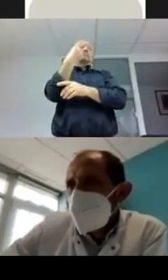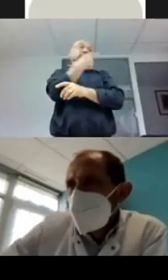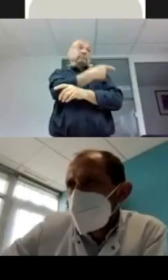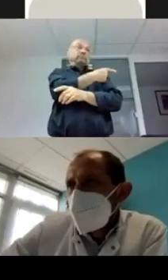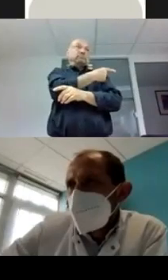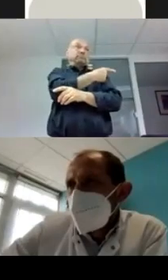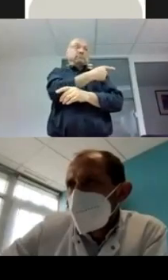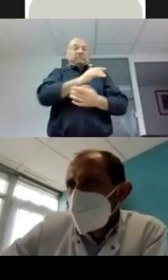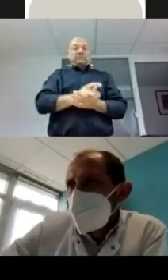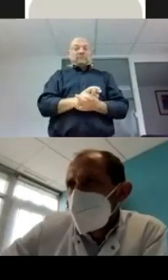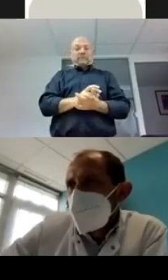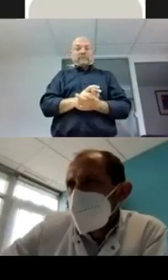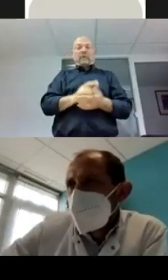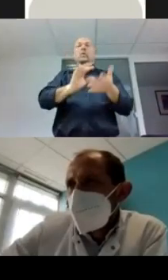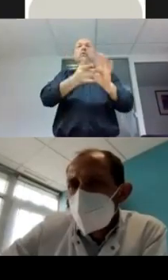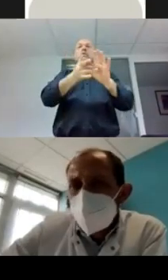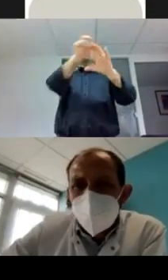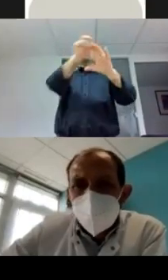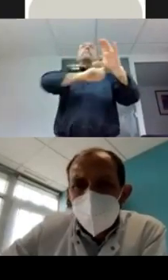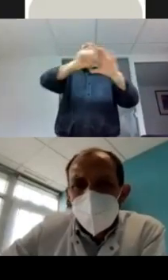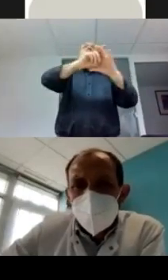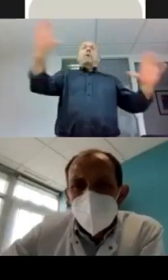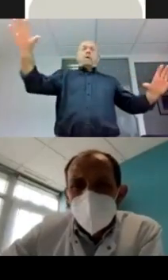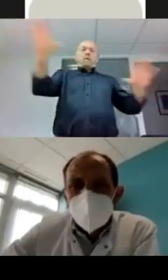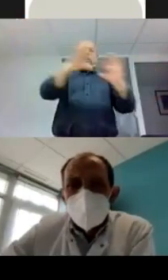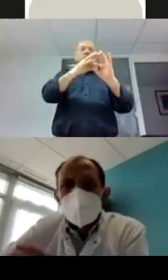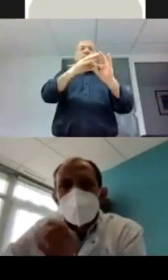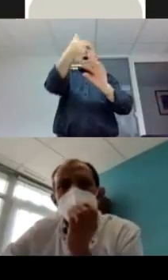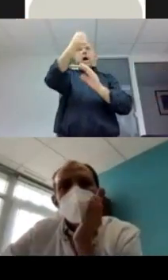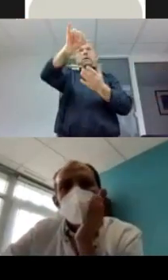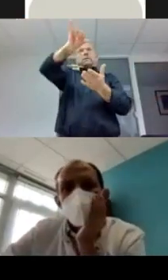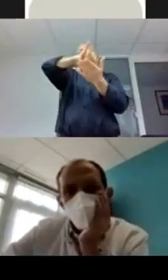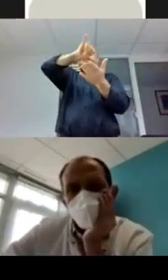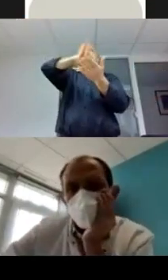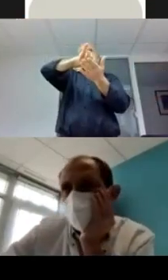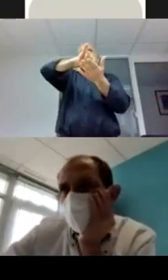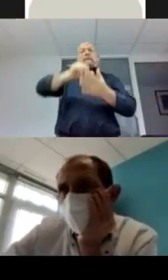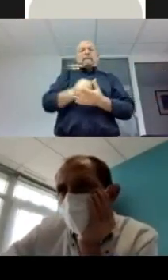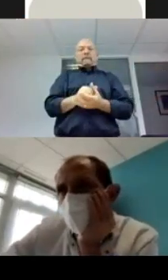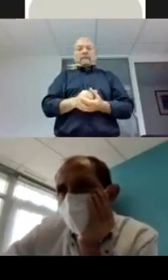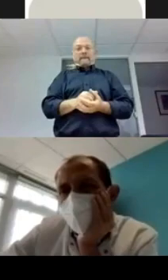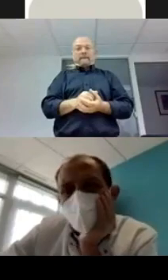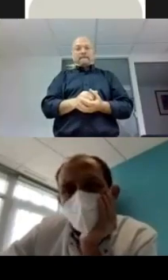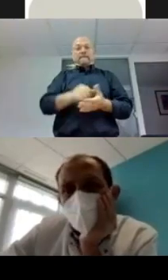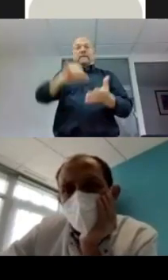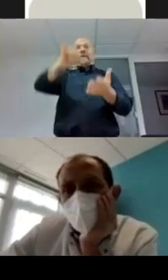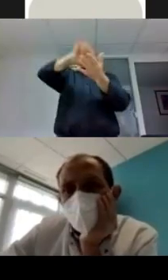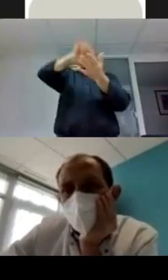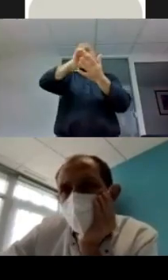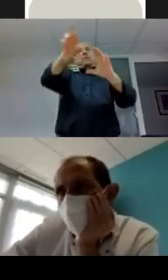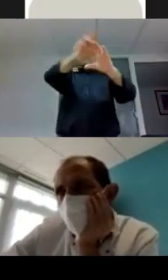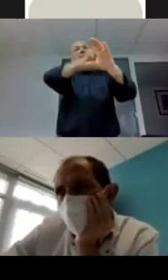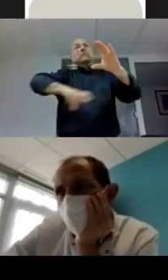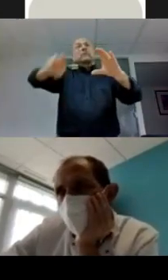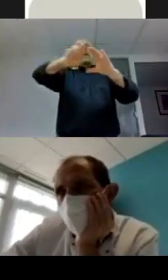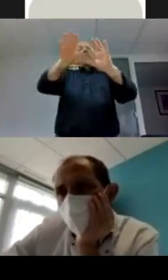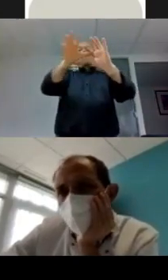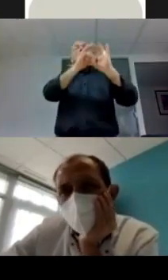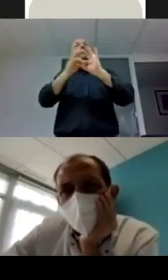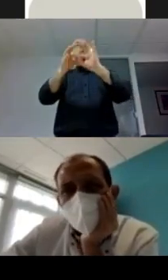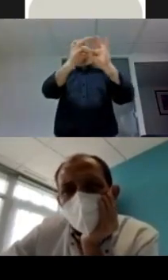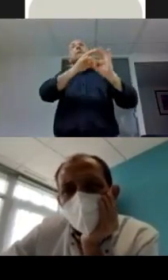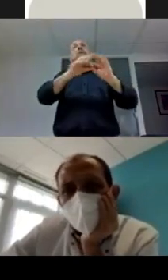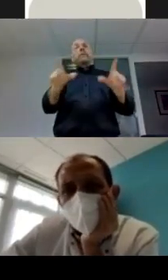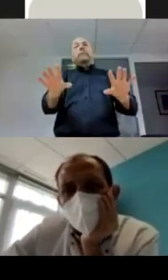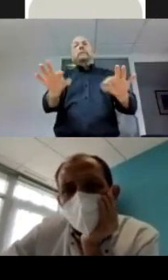l'ensemble des structures départementales qui existaient se sont regroupées. Elles ont fusionné pour ne former